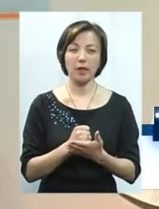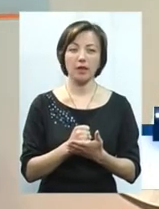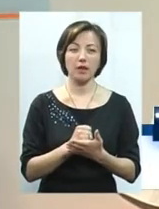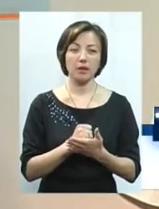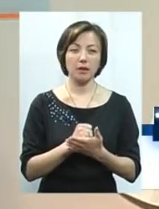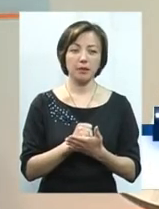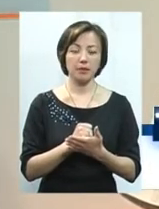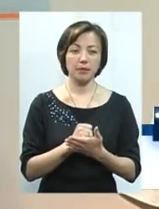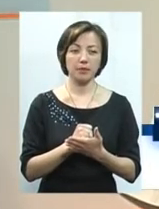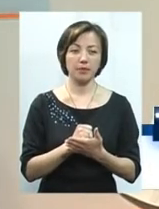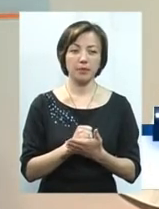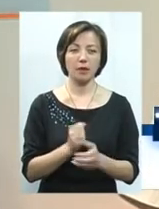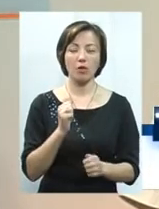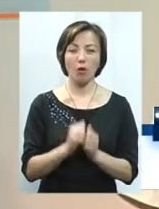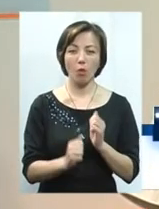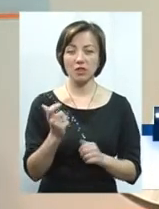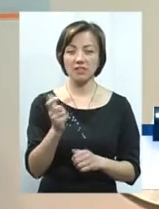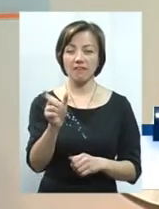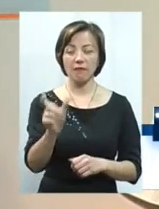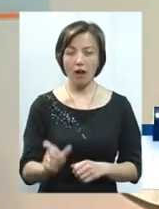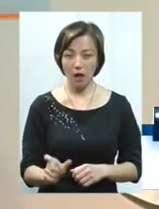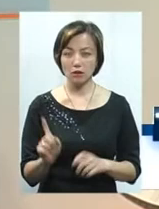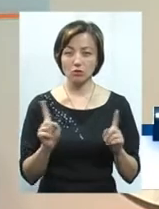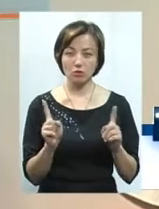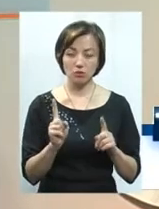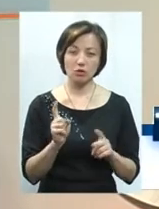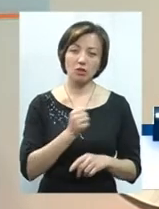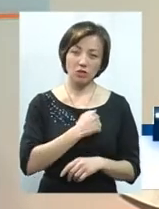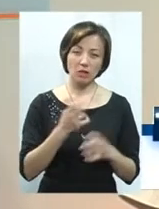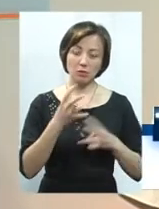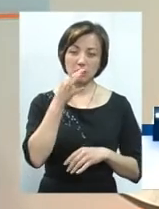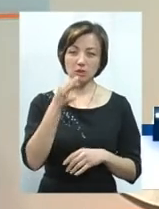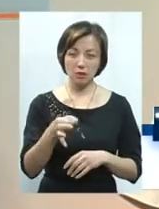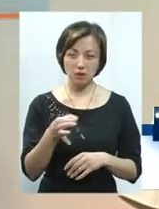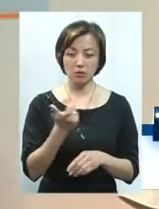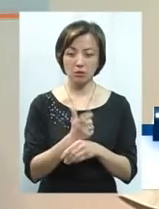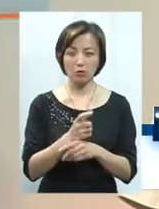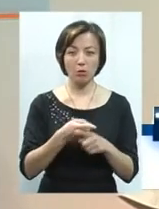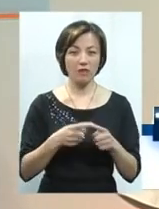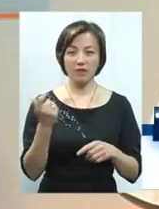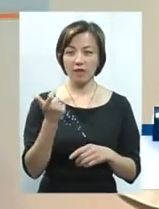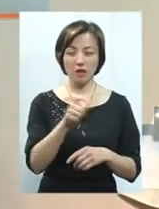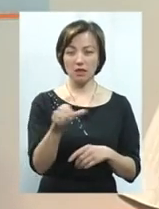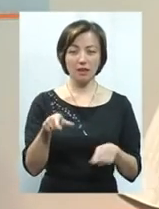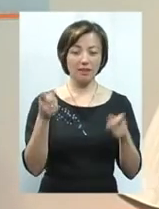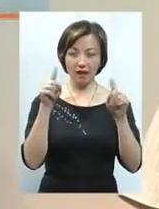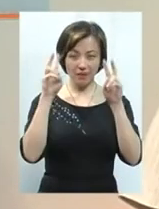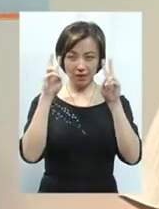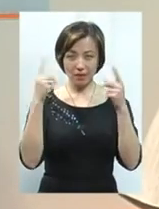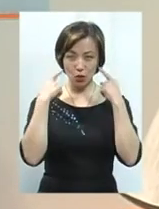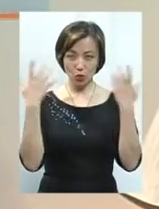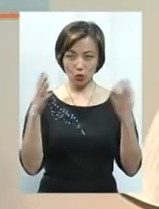власне, кожен власник, що, на жаль, варто констатувати, що більше половини власників навіть про них не